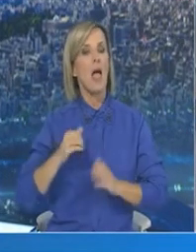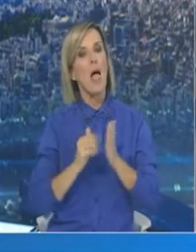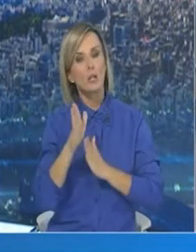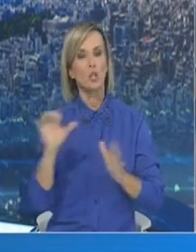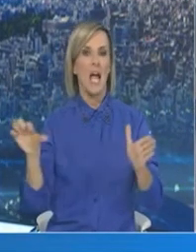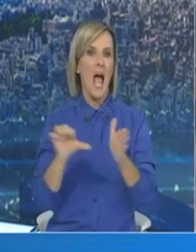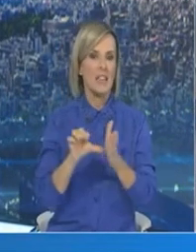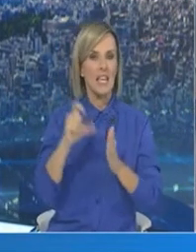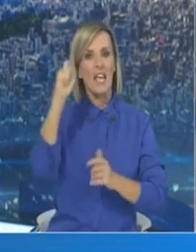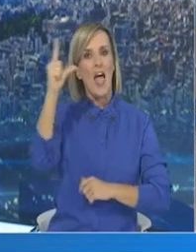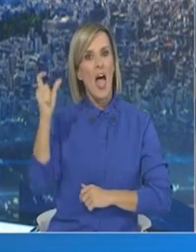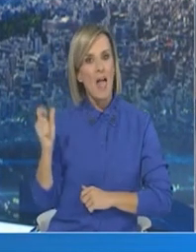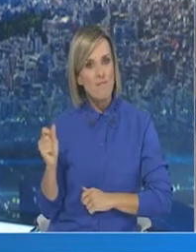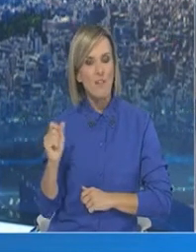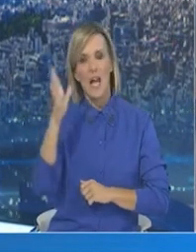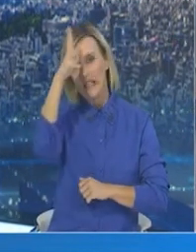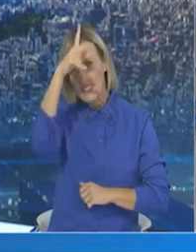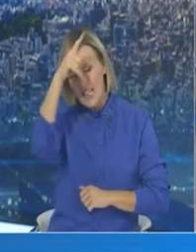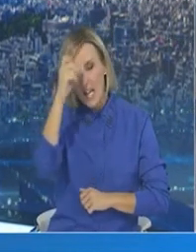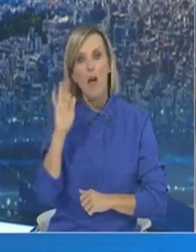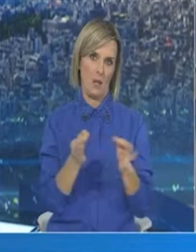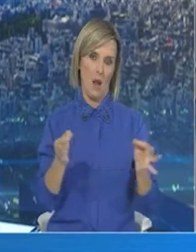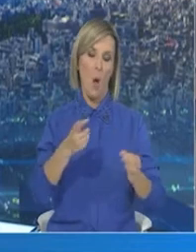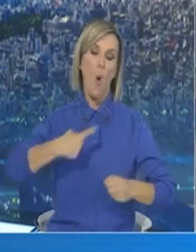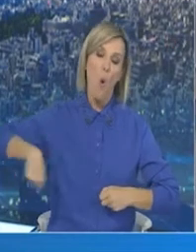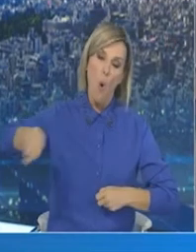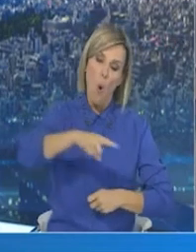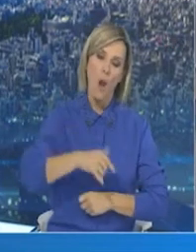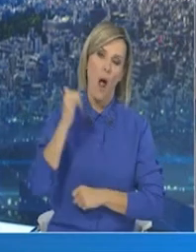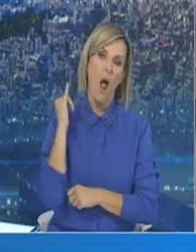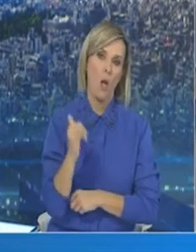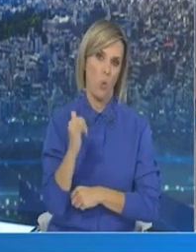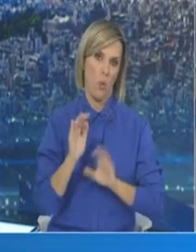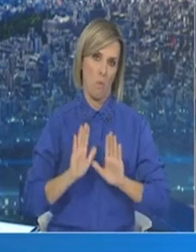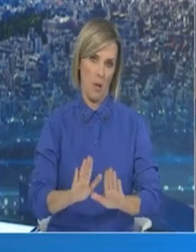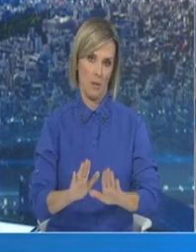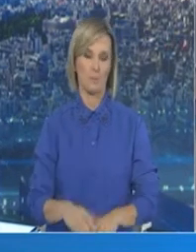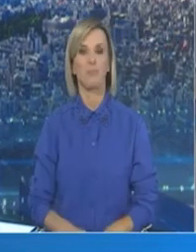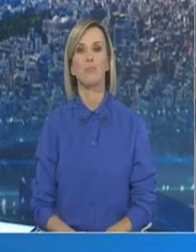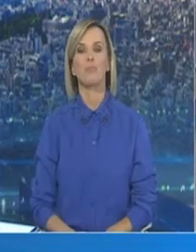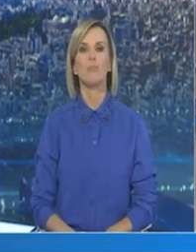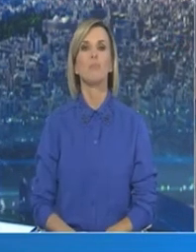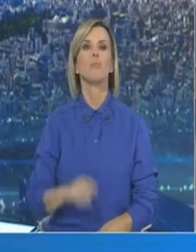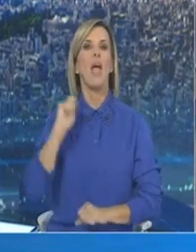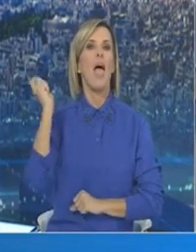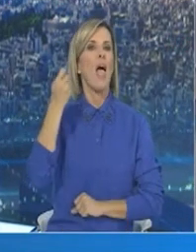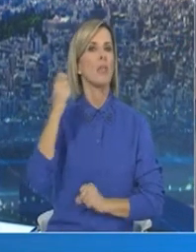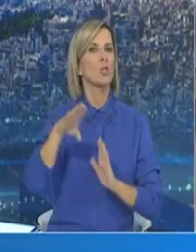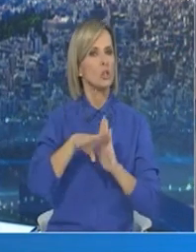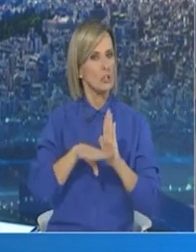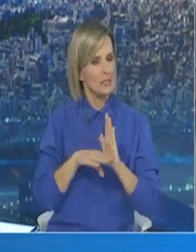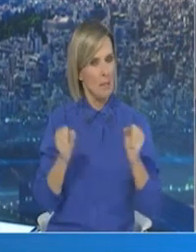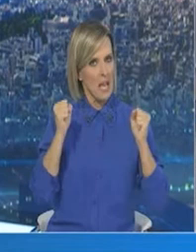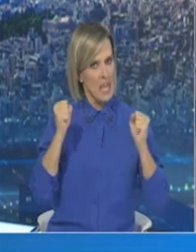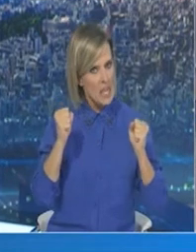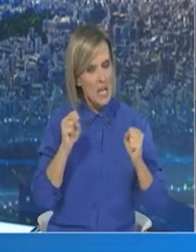Θεσσαλία και τη Φλόρινα, όπου ακόμα έχουμε αρκετή διασπορά του ιού. Το Εθνικό Σύστημα Υγείας επανέρχεται στην κανονικότητα, με μείωση